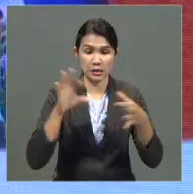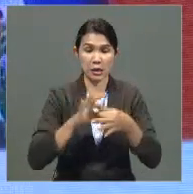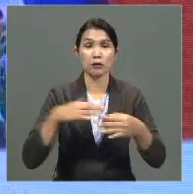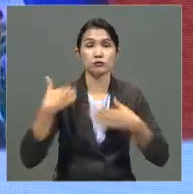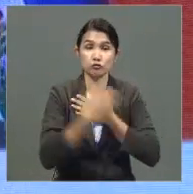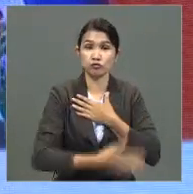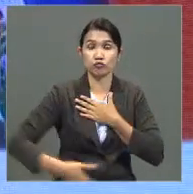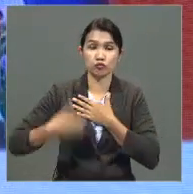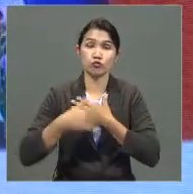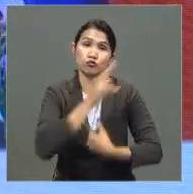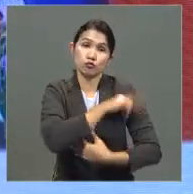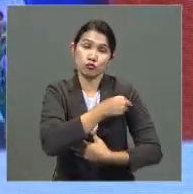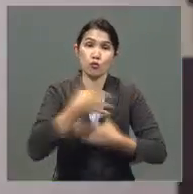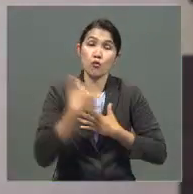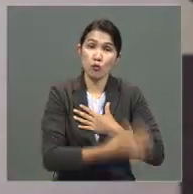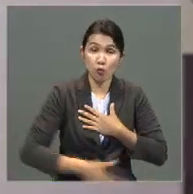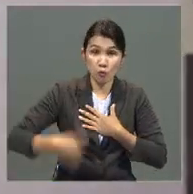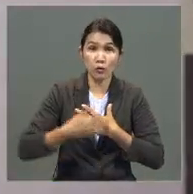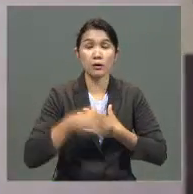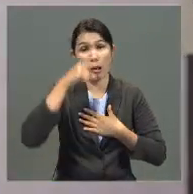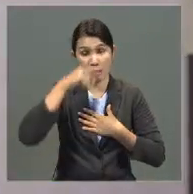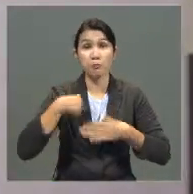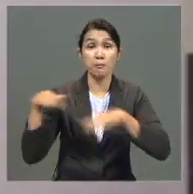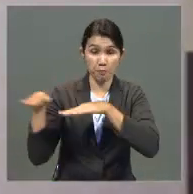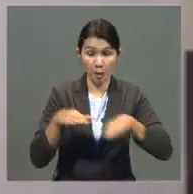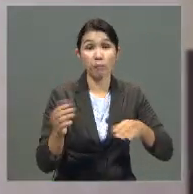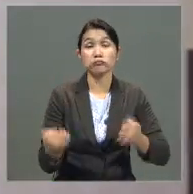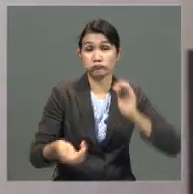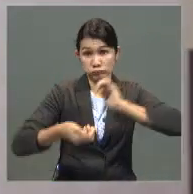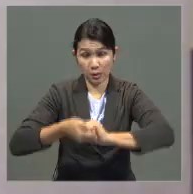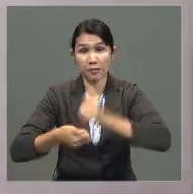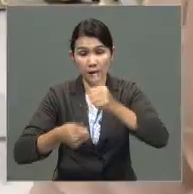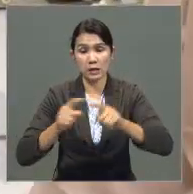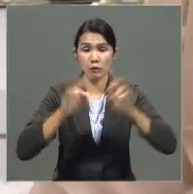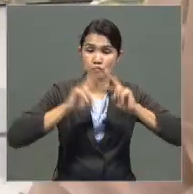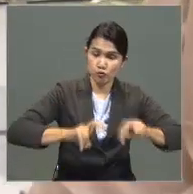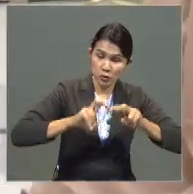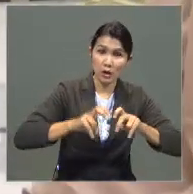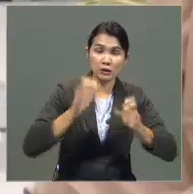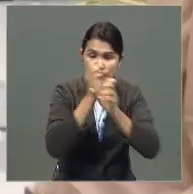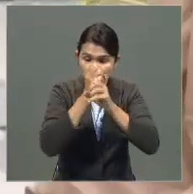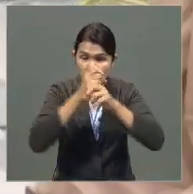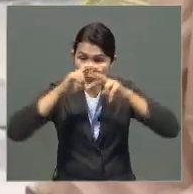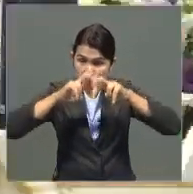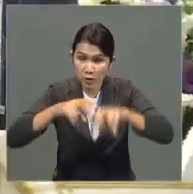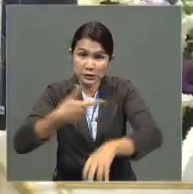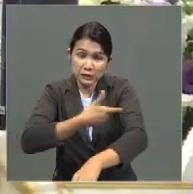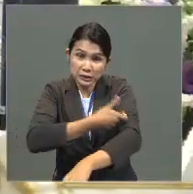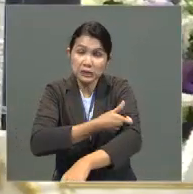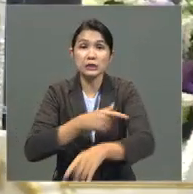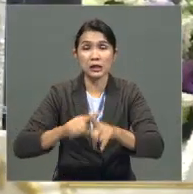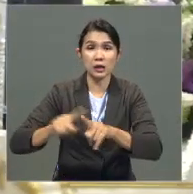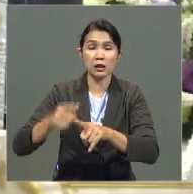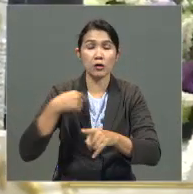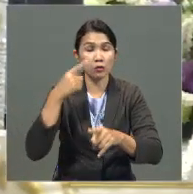ณสุขค่ะความมั่นคงด้านสาธารณสุขไทยเราพร้อมที่จะให้ความร่วมมือด้านการวิจัยและพัฒนาวัคซีนกับนานาชาติภายใต้กรอบองค์